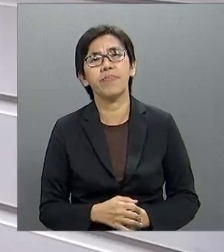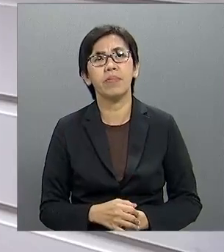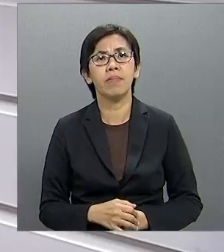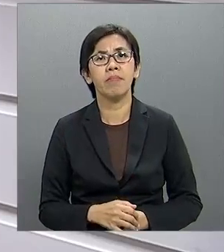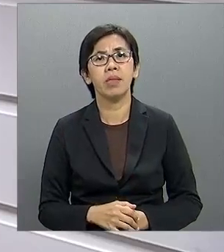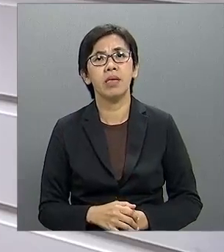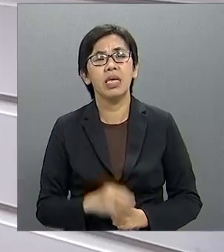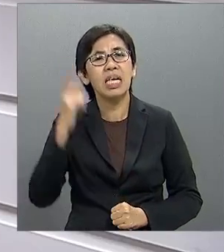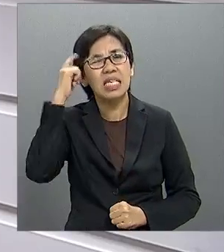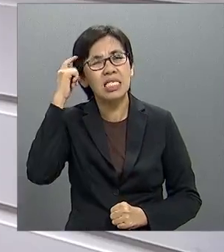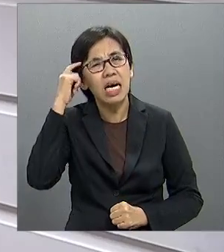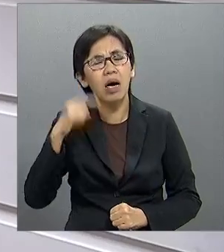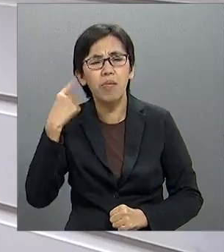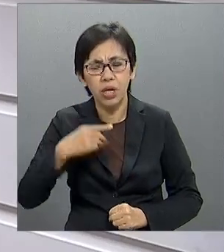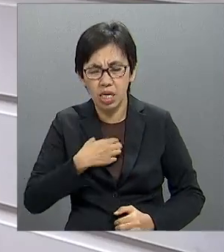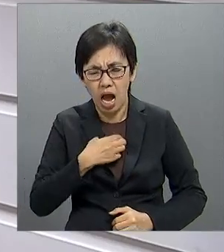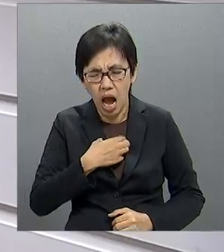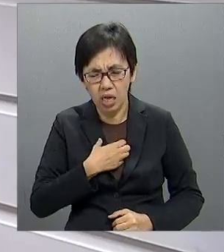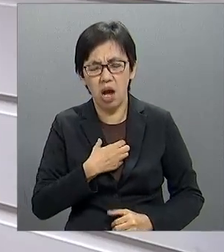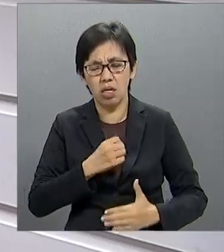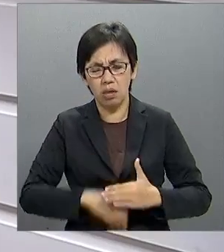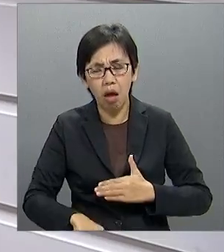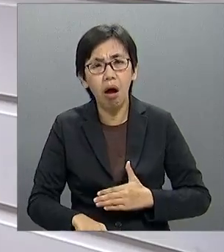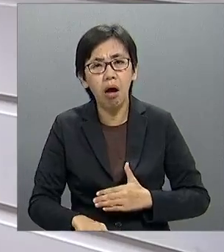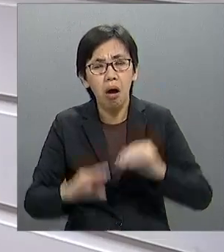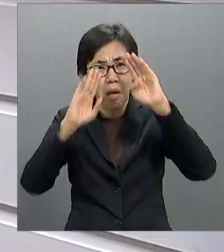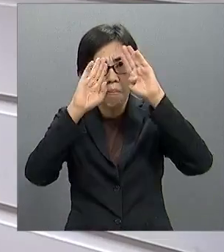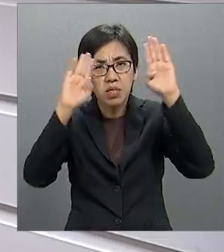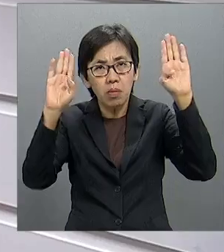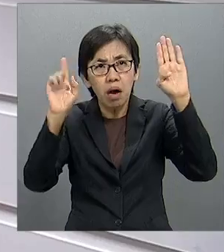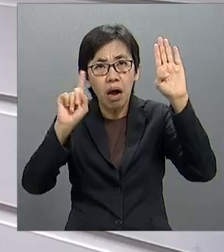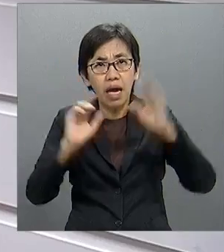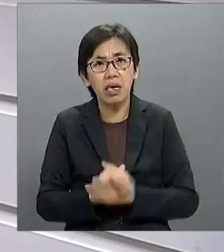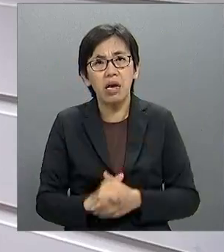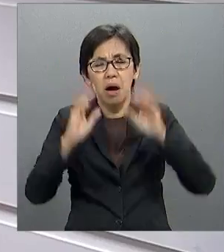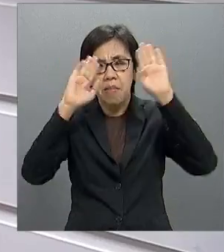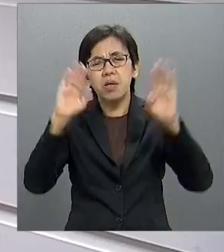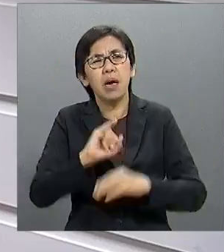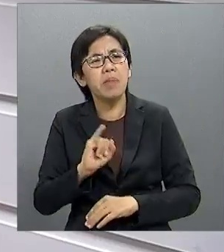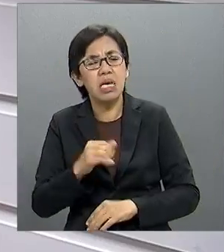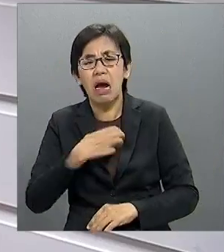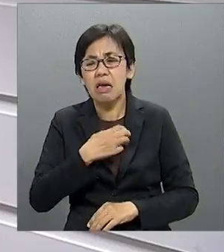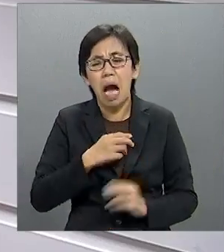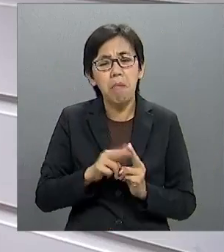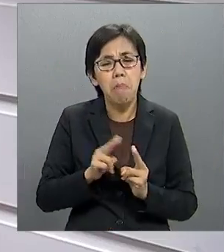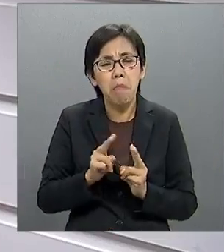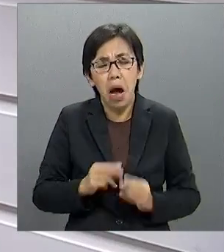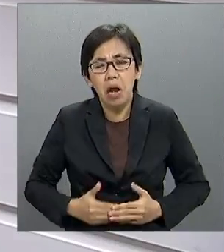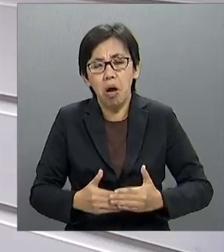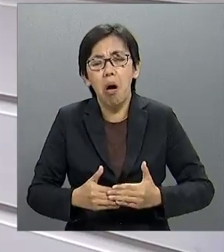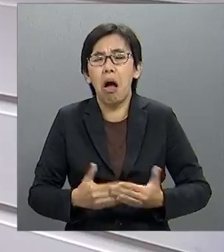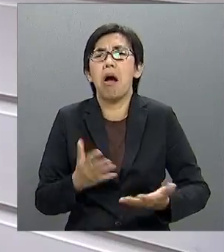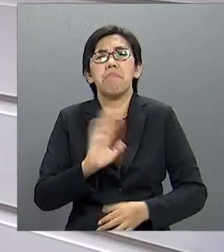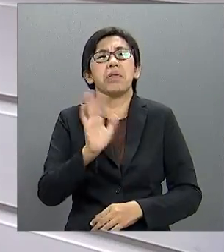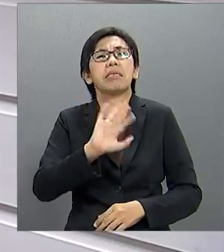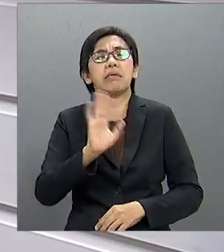คันเนี่ยเขาผ่านประสบการณ์ที่ไม่ใช่น่าภิรมย์ไม่ใช่ว่าอยู่ก็อยากมีเซ็กซ์แล้วเขาไม่อยากมีเค้าก็ไม่ไม่ไม่ไม่